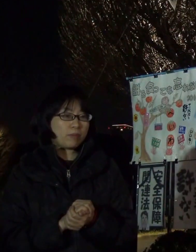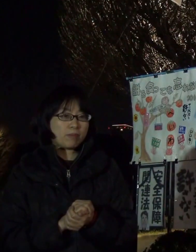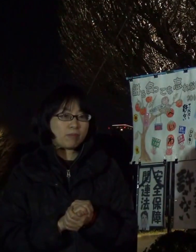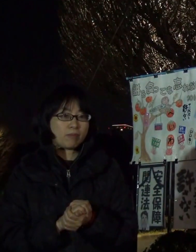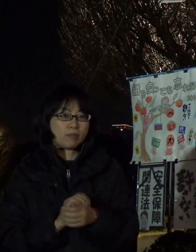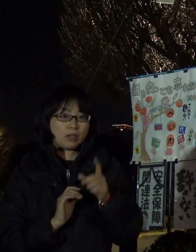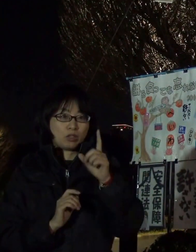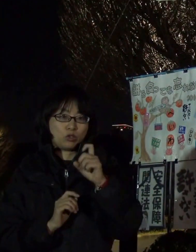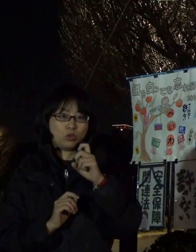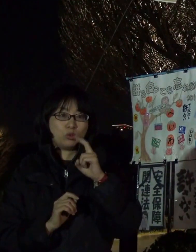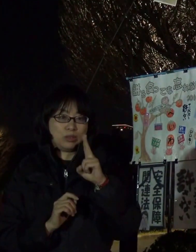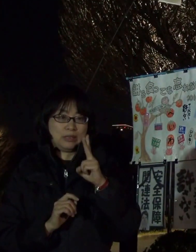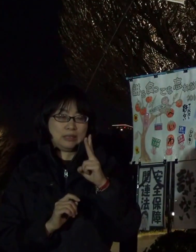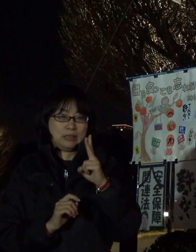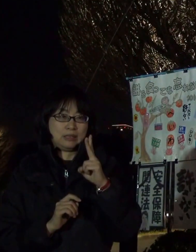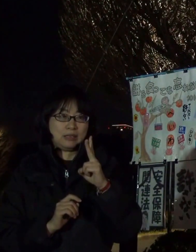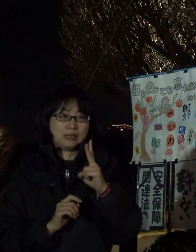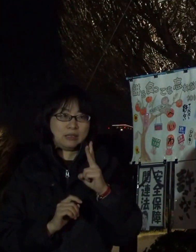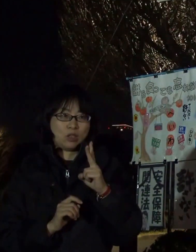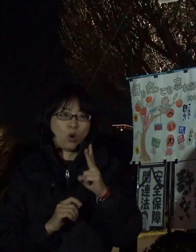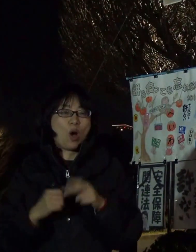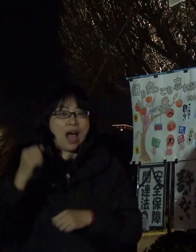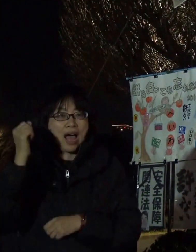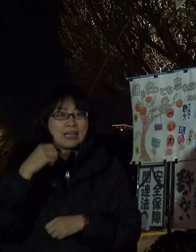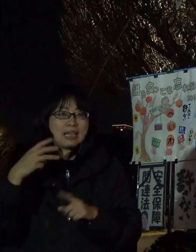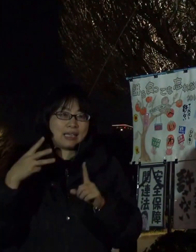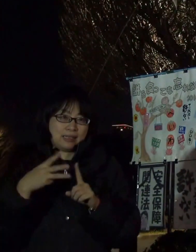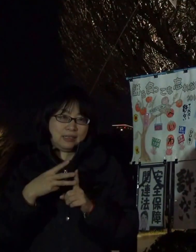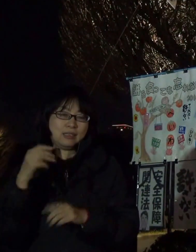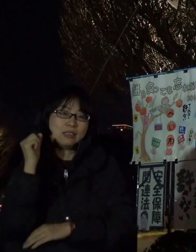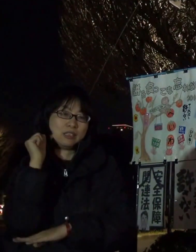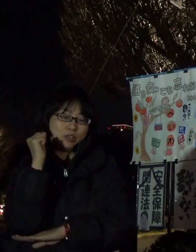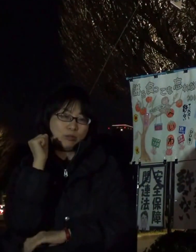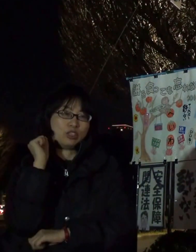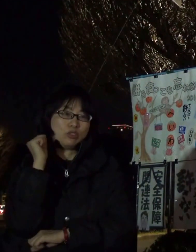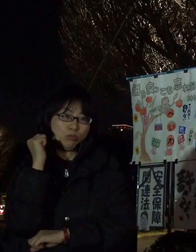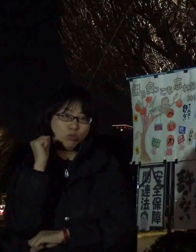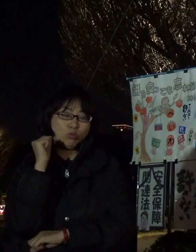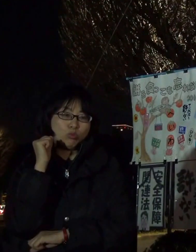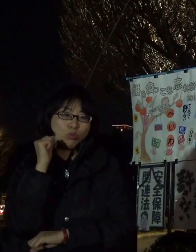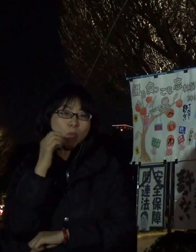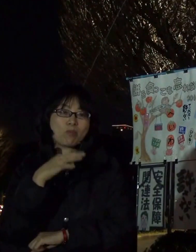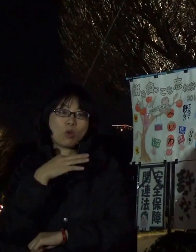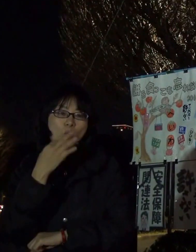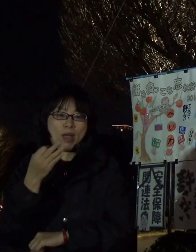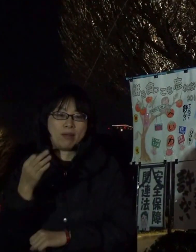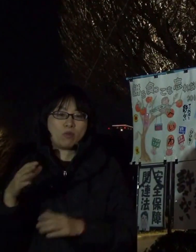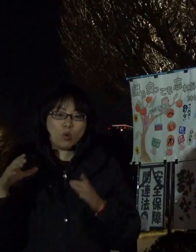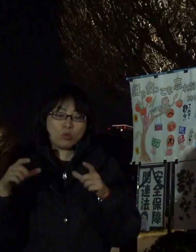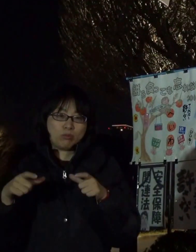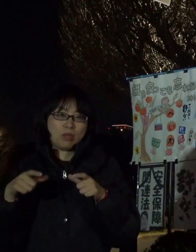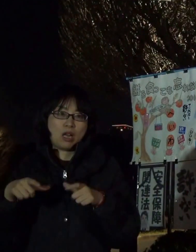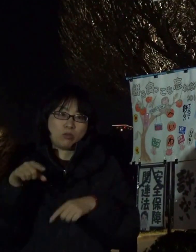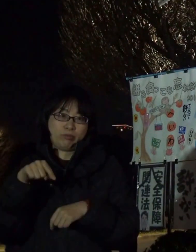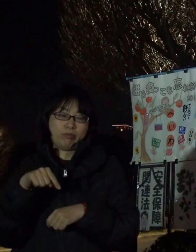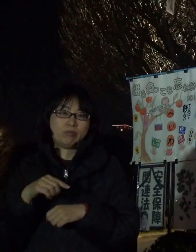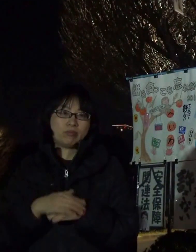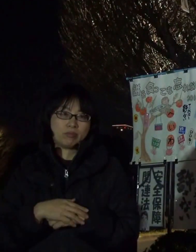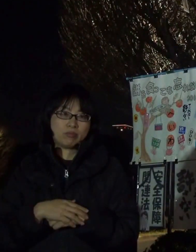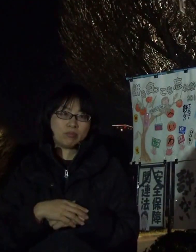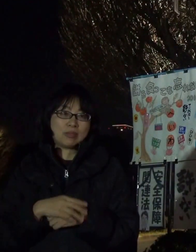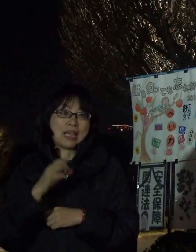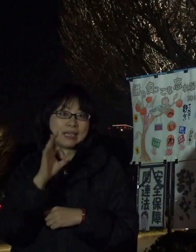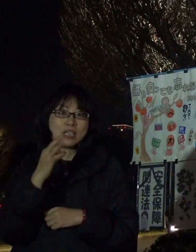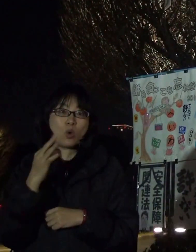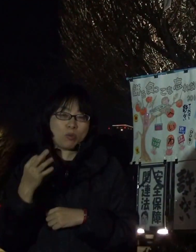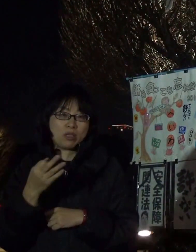12日の朝新聞の声っていうところに、金曜日は若い世代の